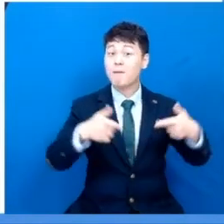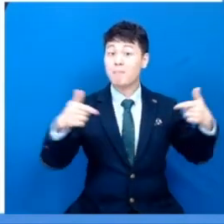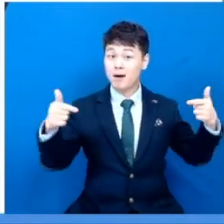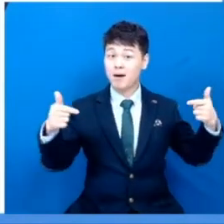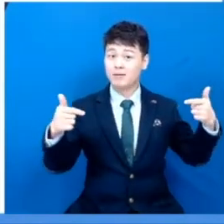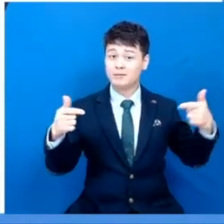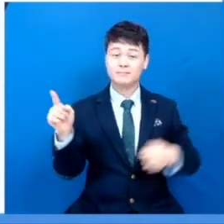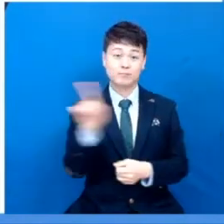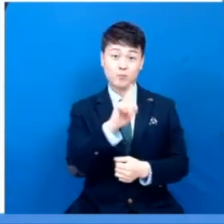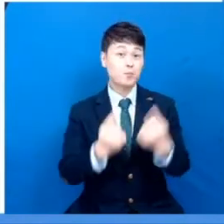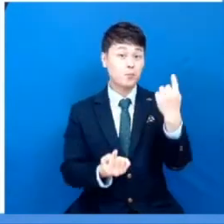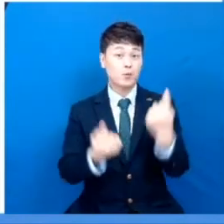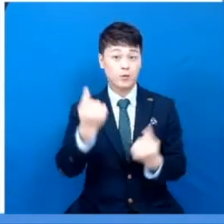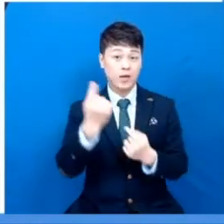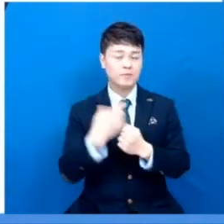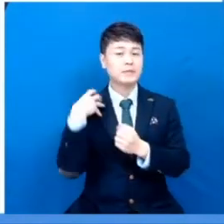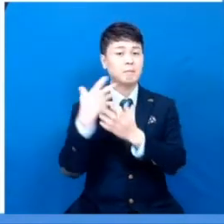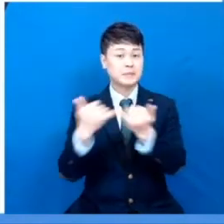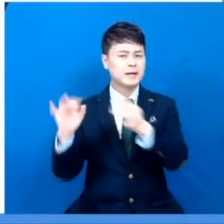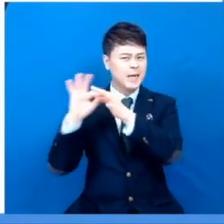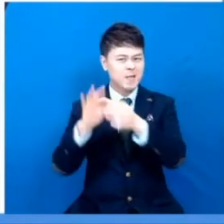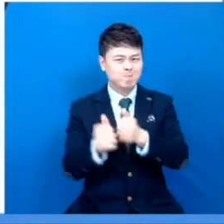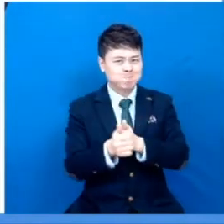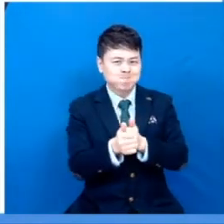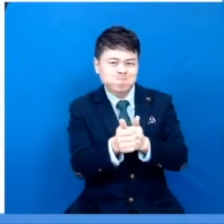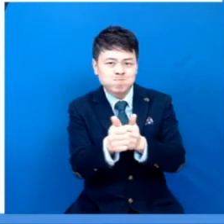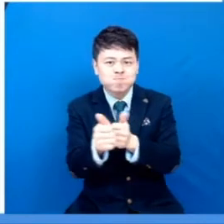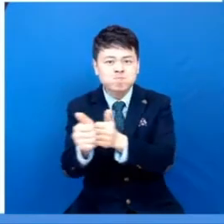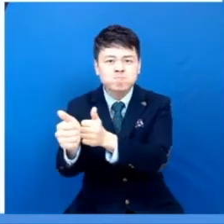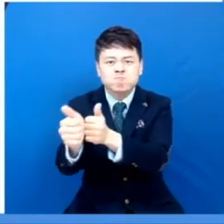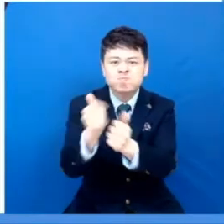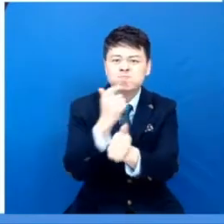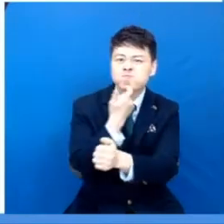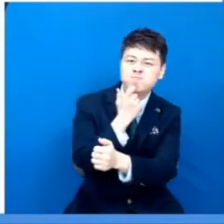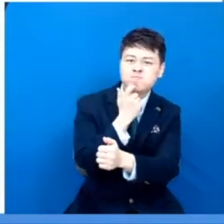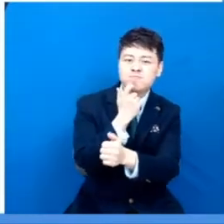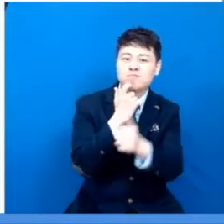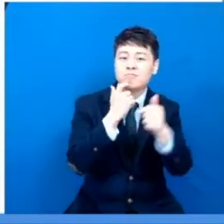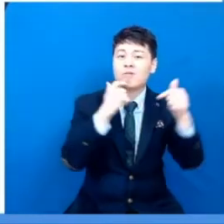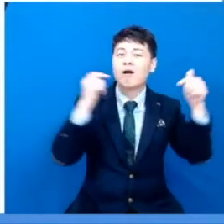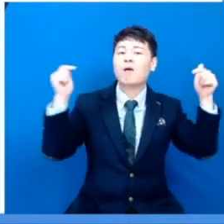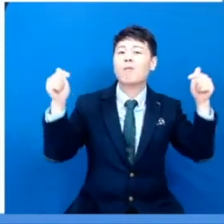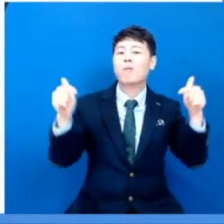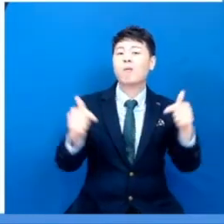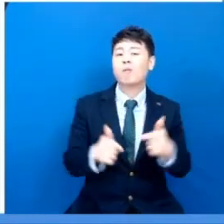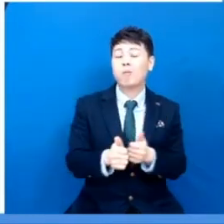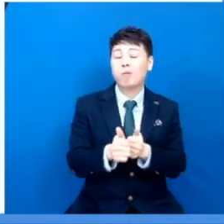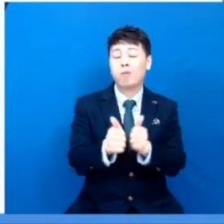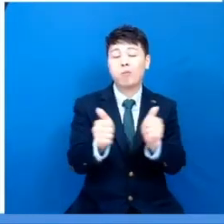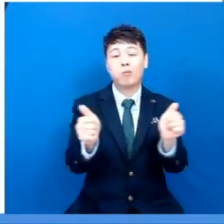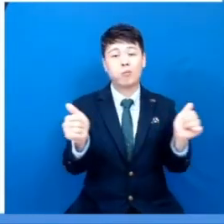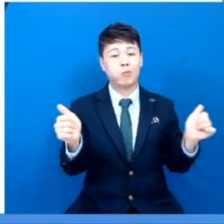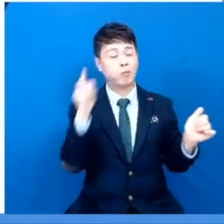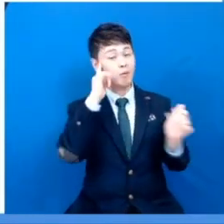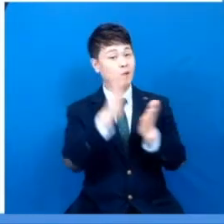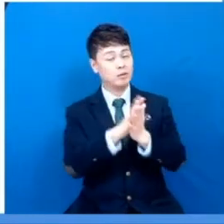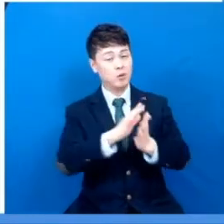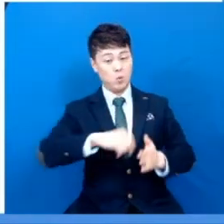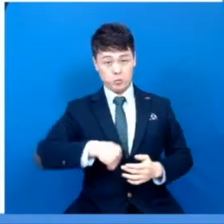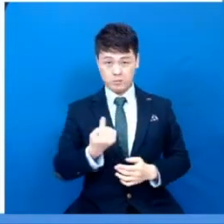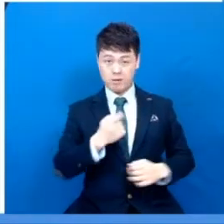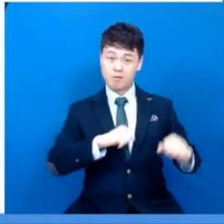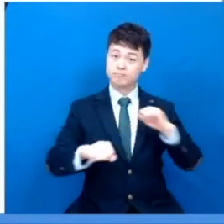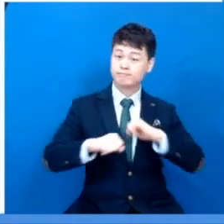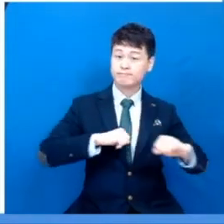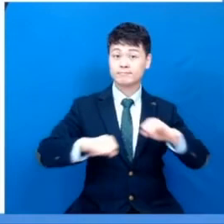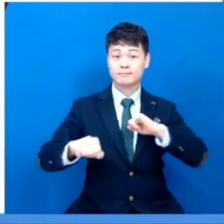무엇보다 담당자를 끊임없이 따라다니는 행동이 감소하여 활동 을 선택하고 독립적으로 수행하는